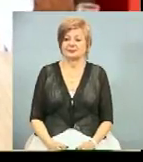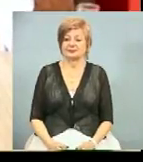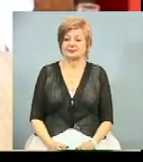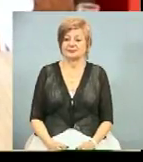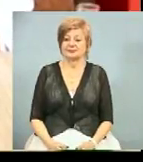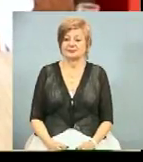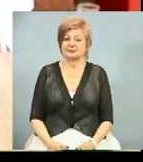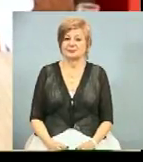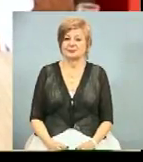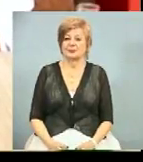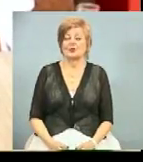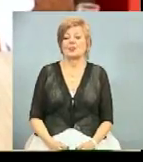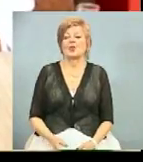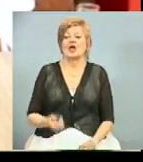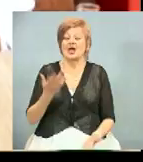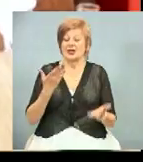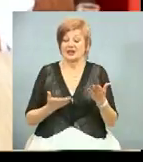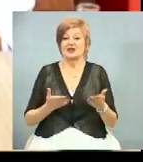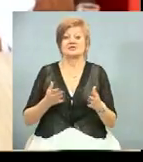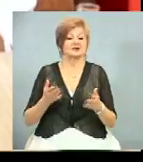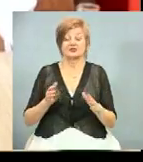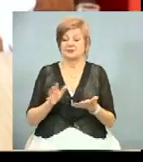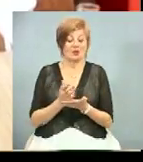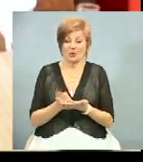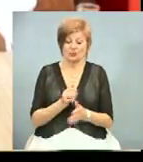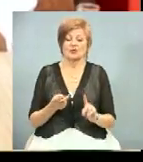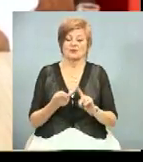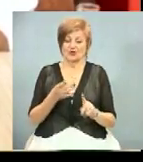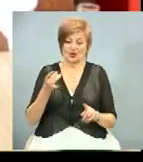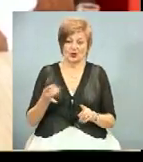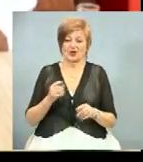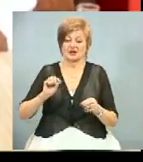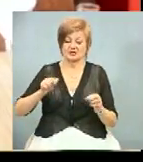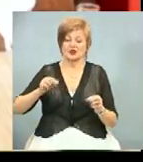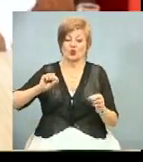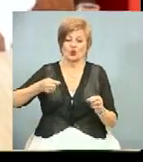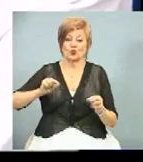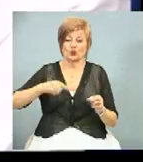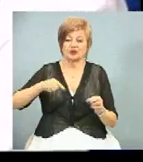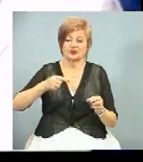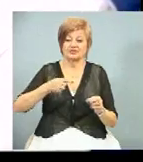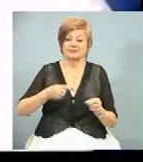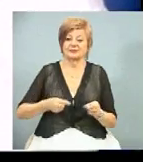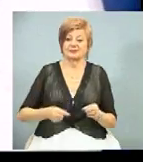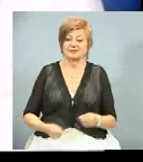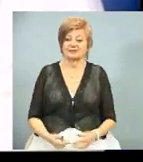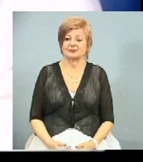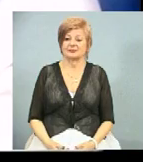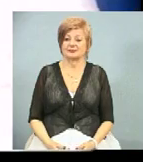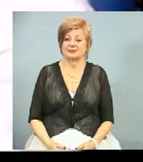Просто треба спробувати ще раз, якщо так вийшло. Круговими рухами